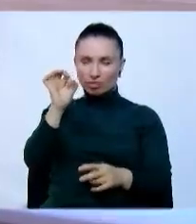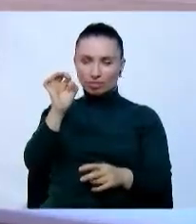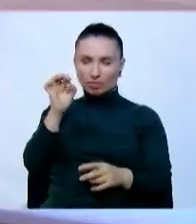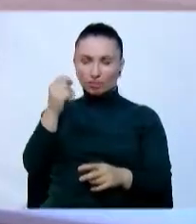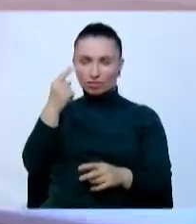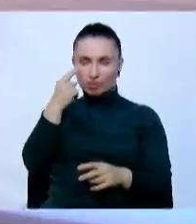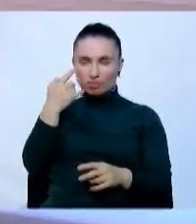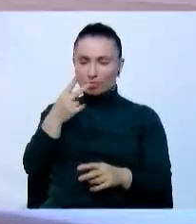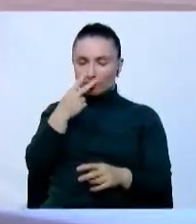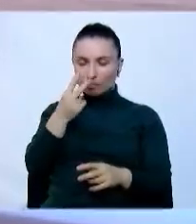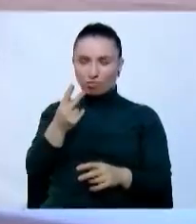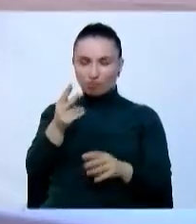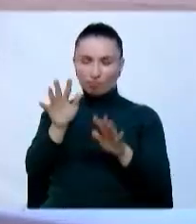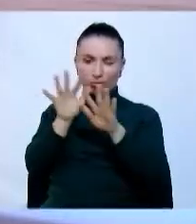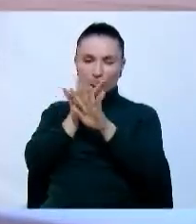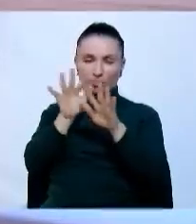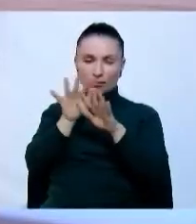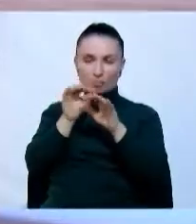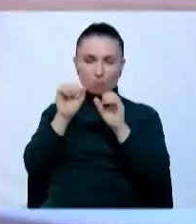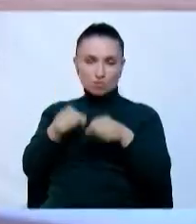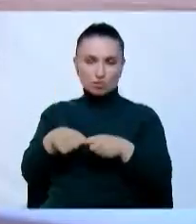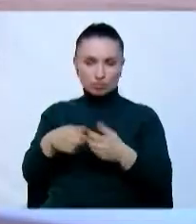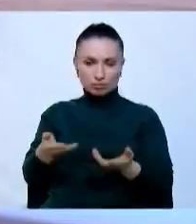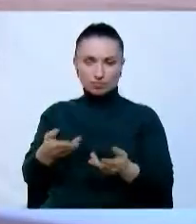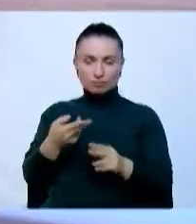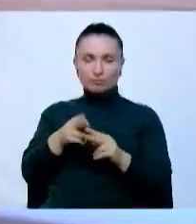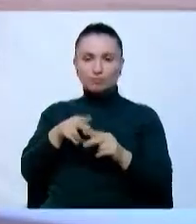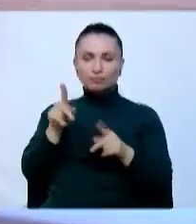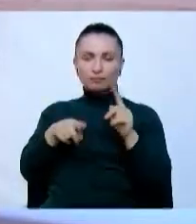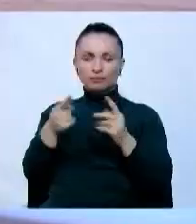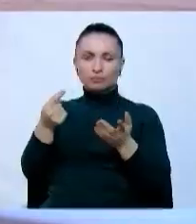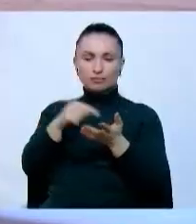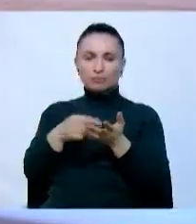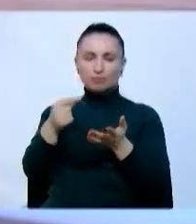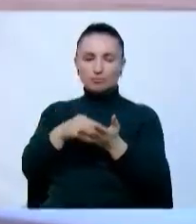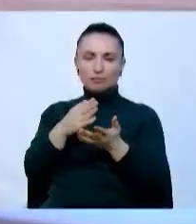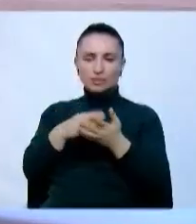თავისთავად მოქმედებს მხედველობაზე. იშვიათ შემთხვევებში არსებობს